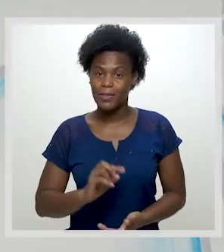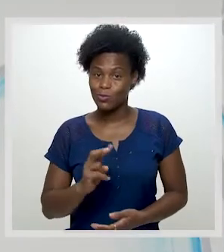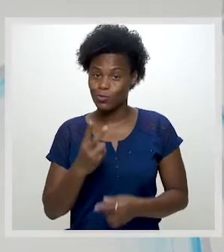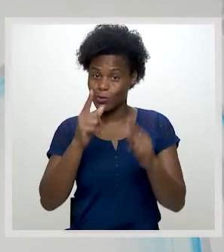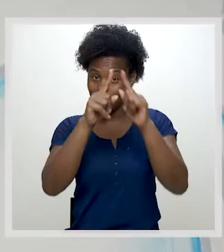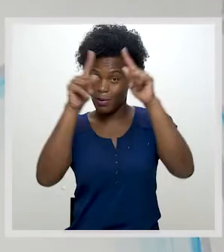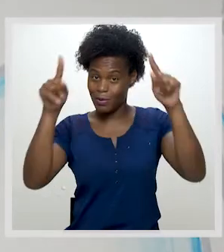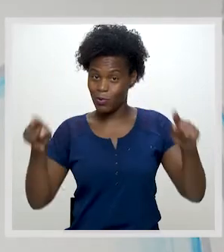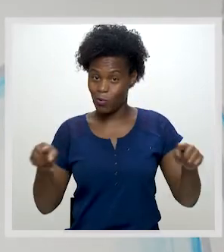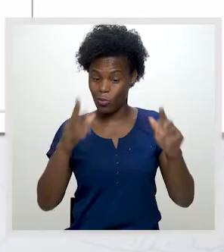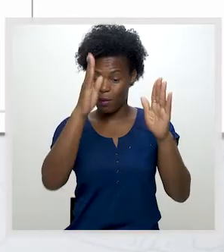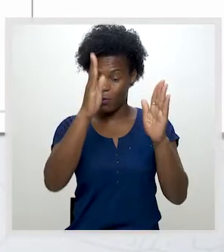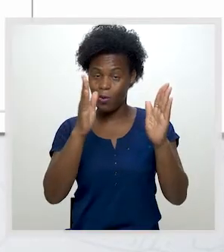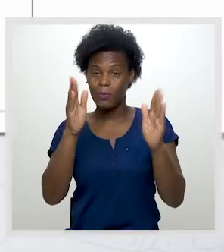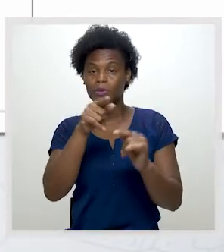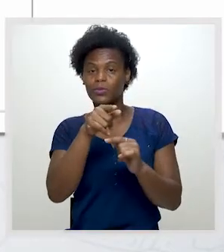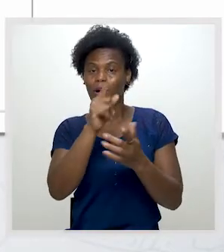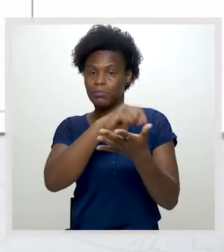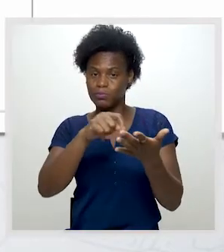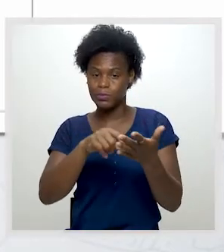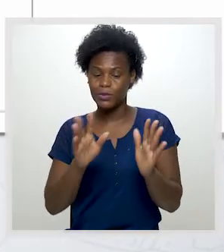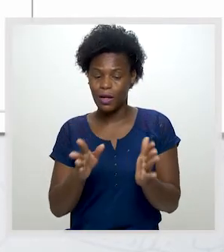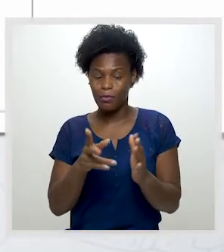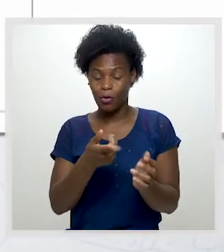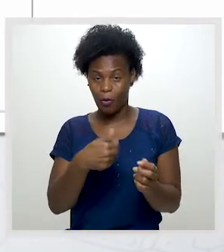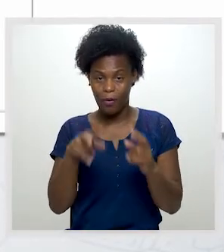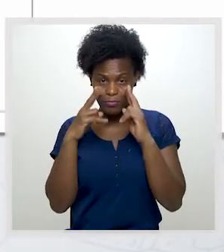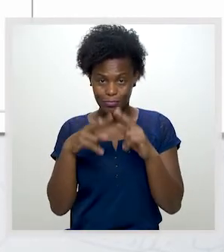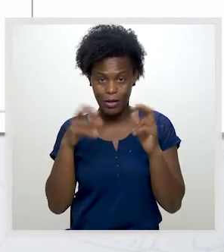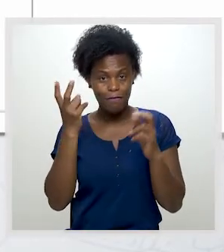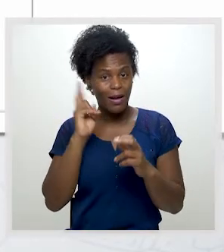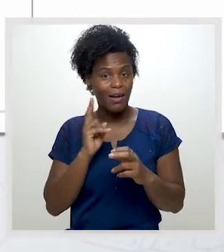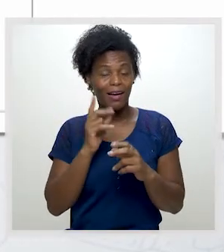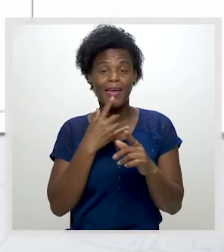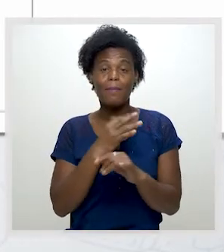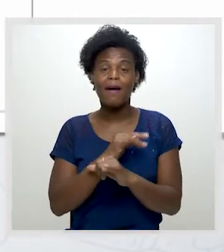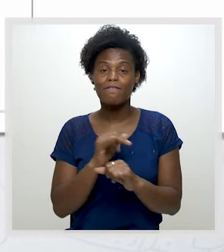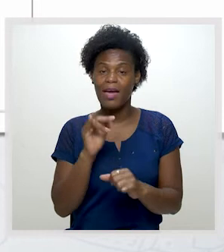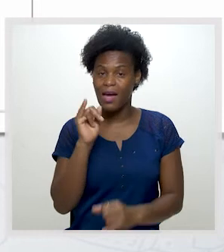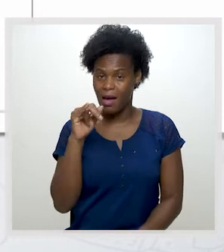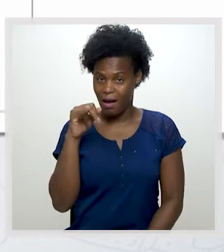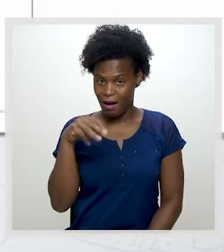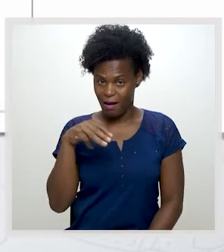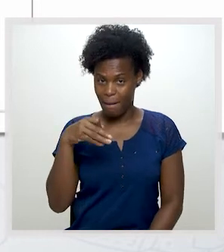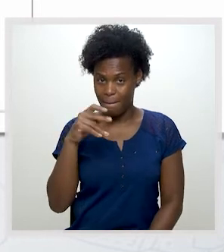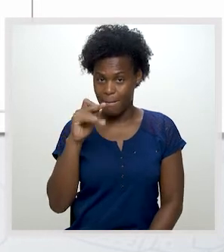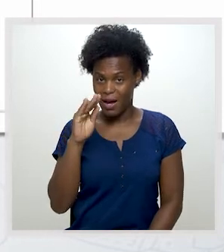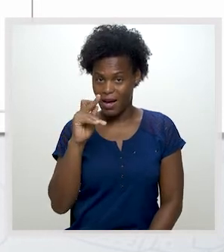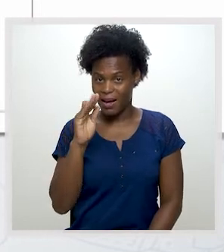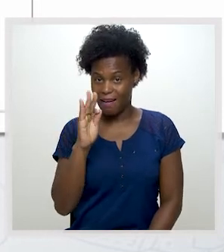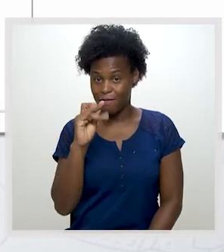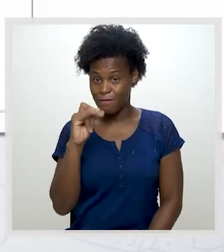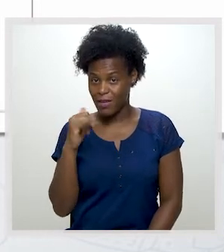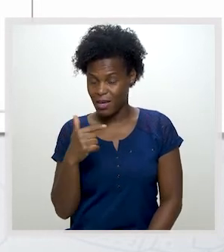Alors, le deuxième tableau que tu as complété, on va découvrir les valeurs de l'imparfait. On utilise